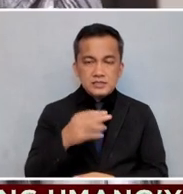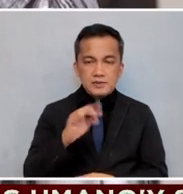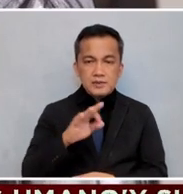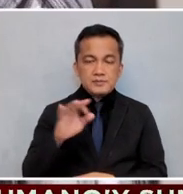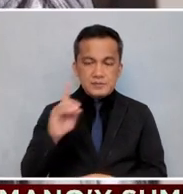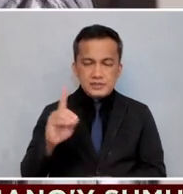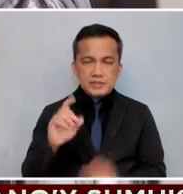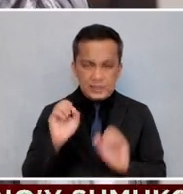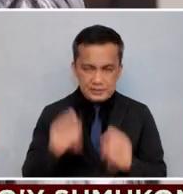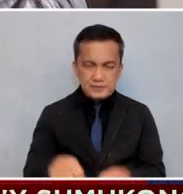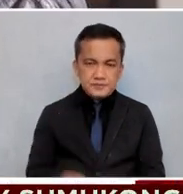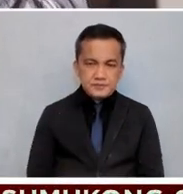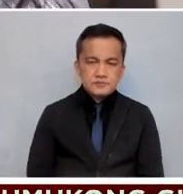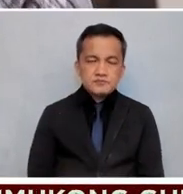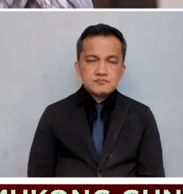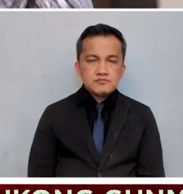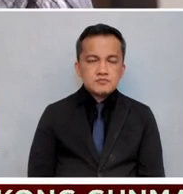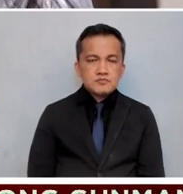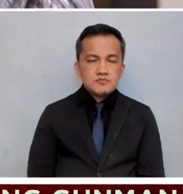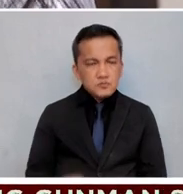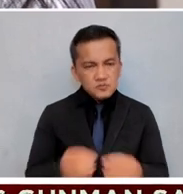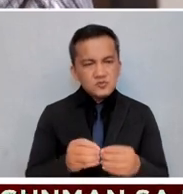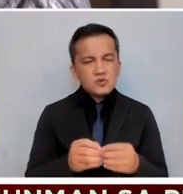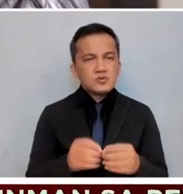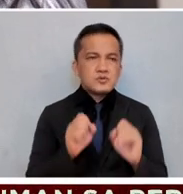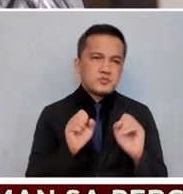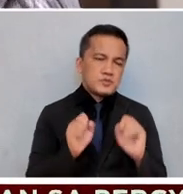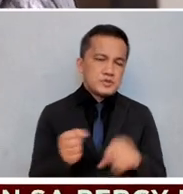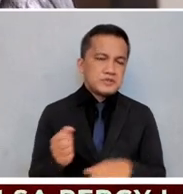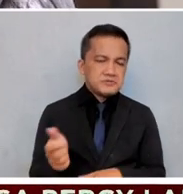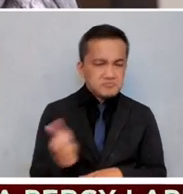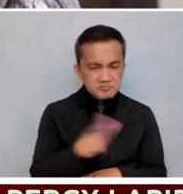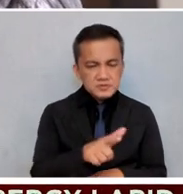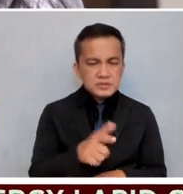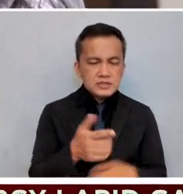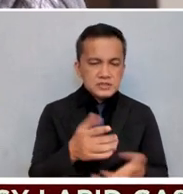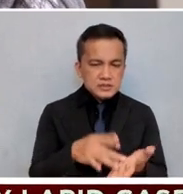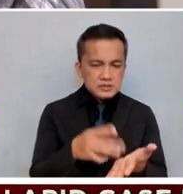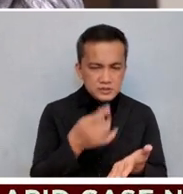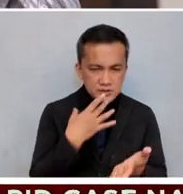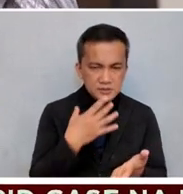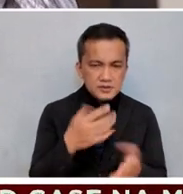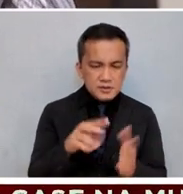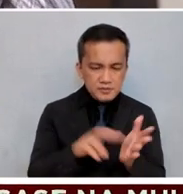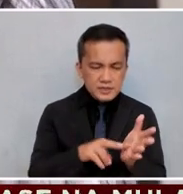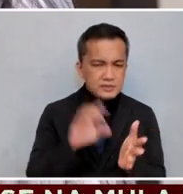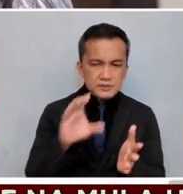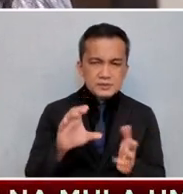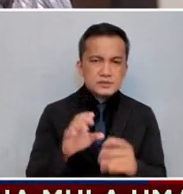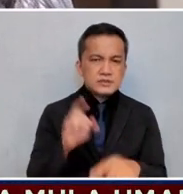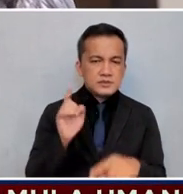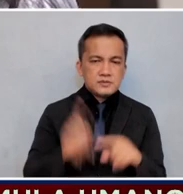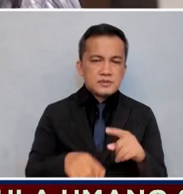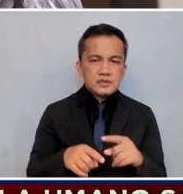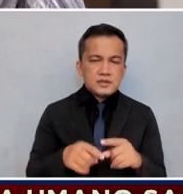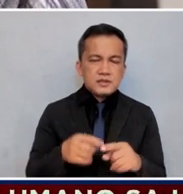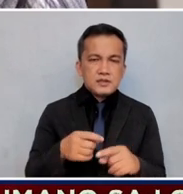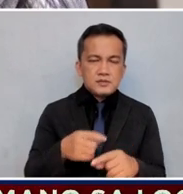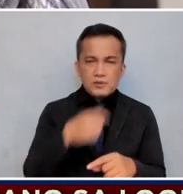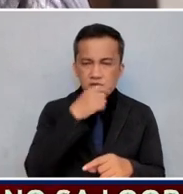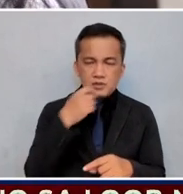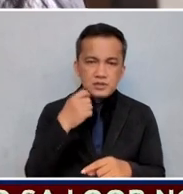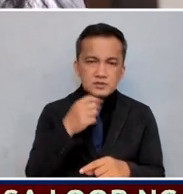on symptomatic, paracetamol, vitamin C. Hindi kasi din pwedeng ma-dehydrate, so